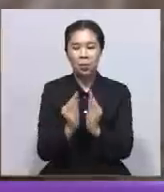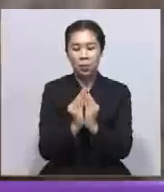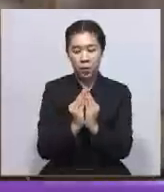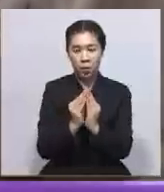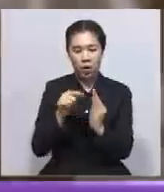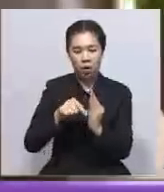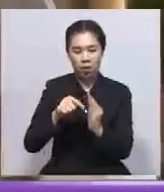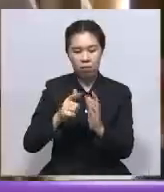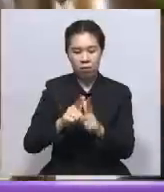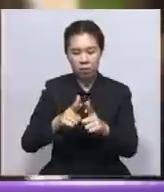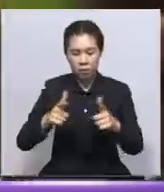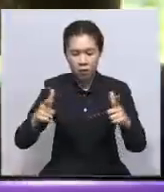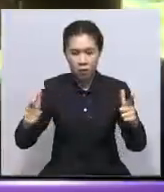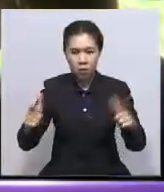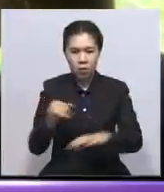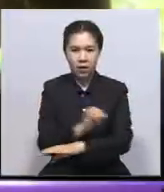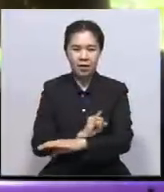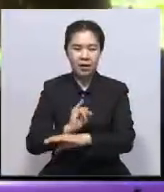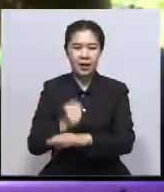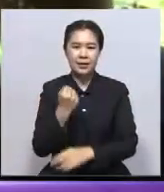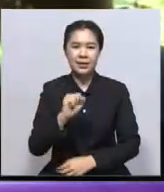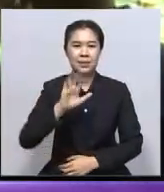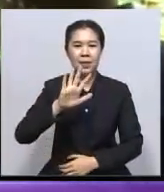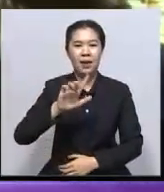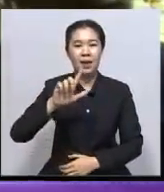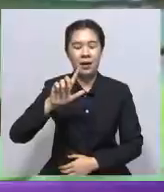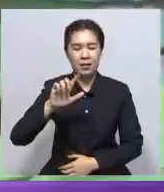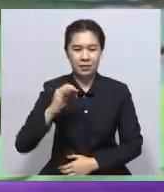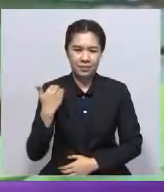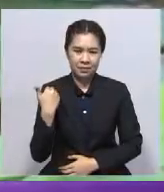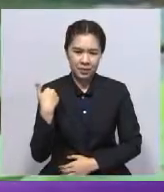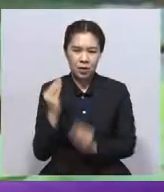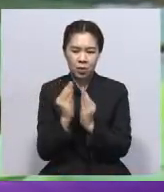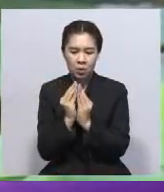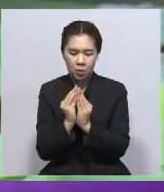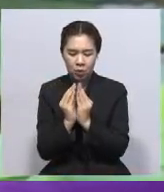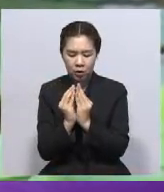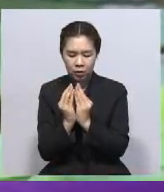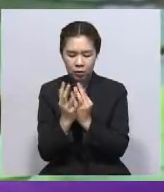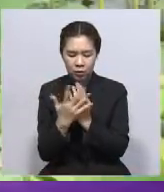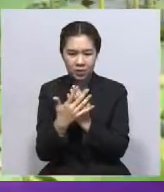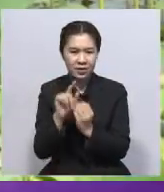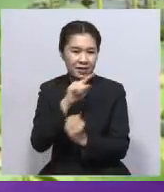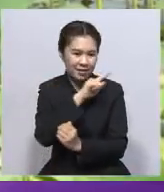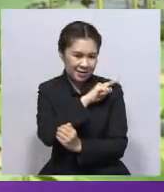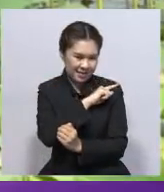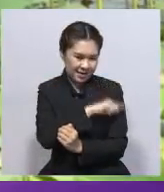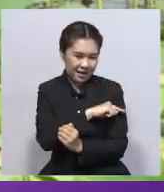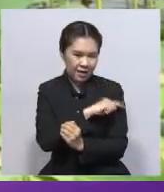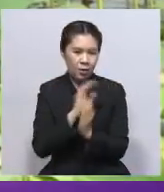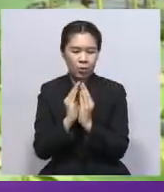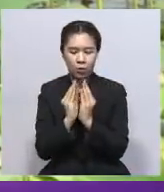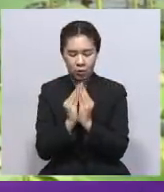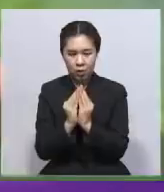งบัวกว้างกว่า15ไร่ปลูกบัว2สายพันธุ์คือบัวสัตบุตรที่มีกลีบดอกบัวสีขาวและบัวสัตบงกตที่มี